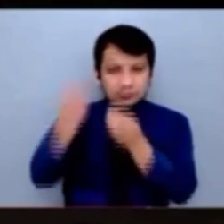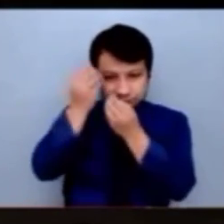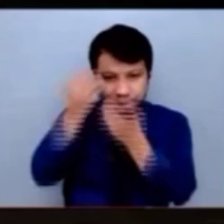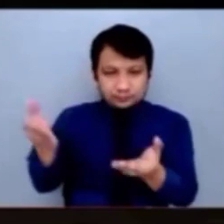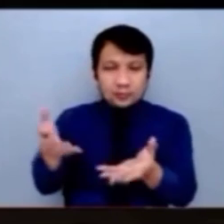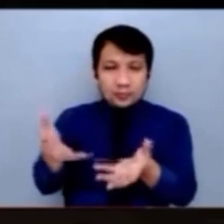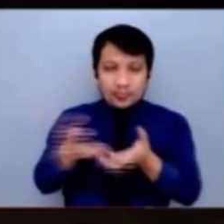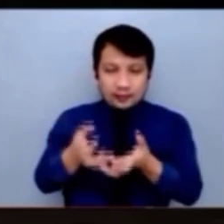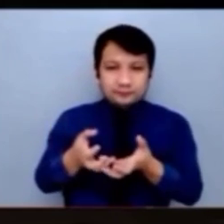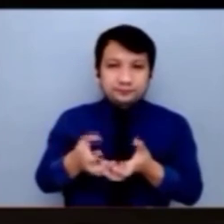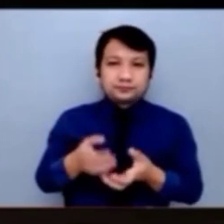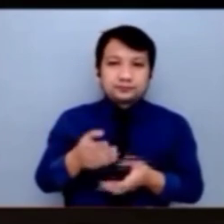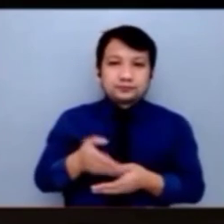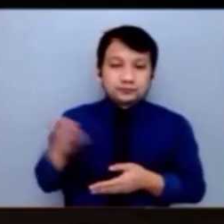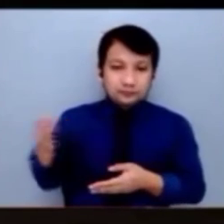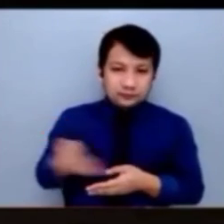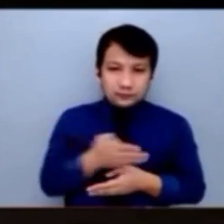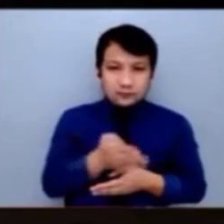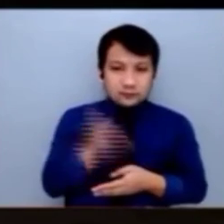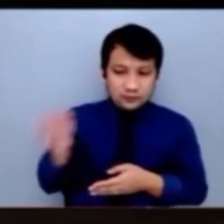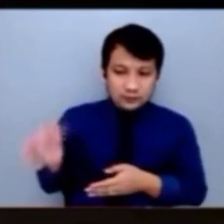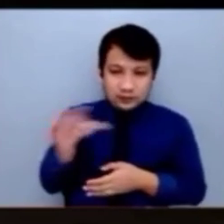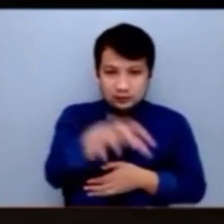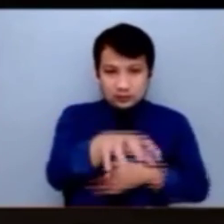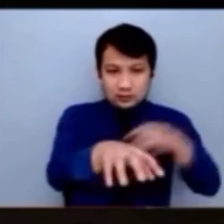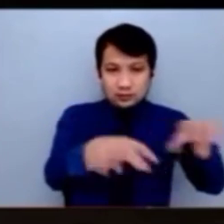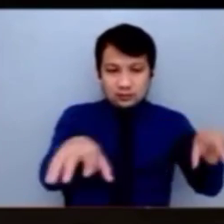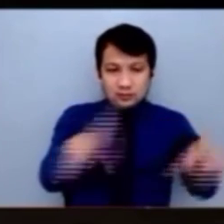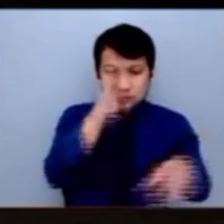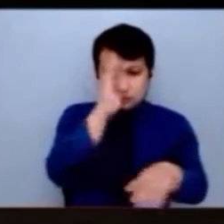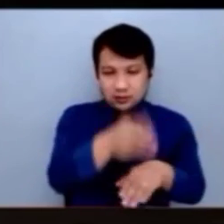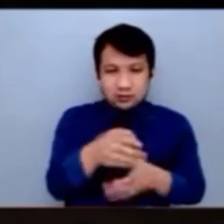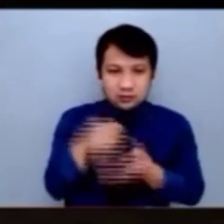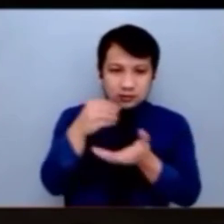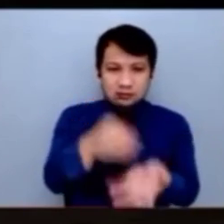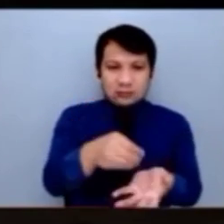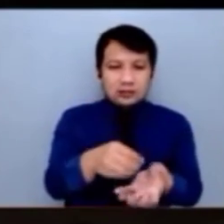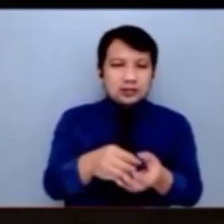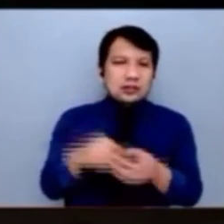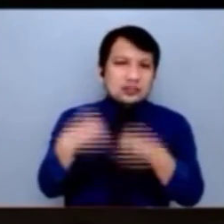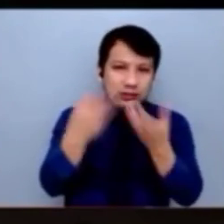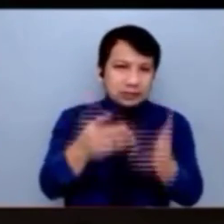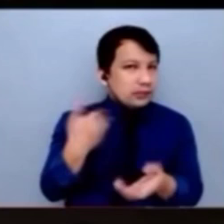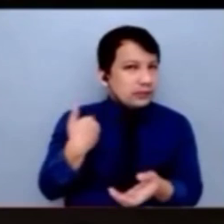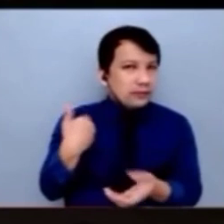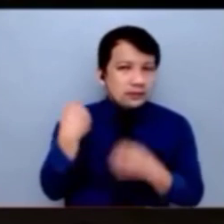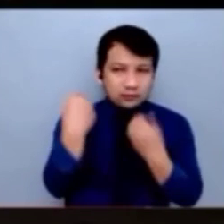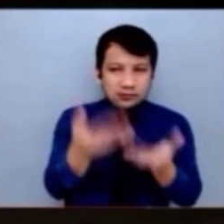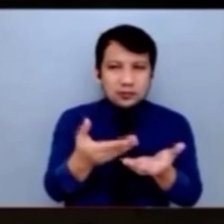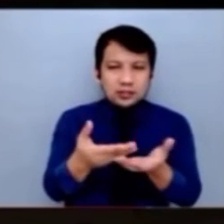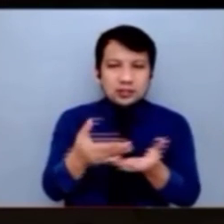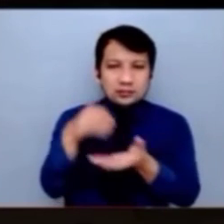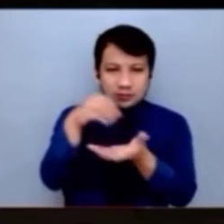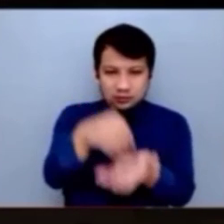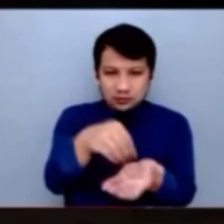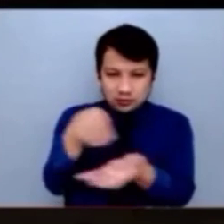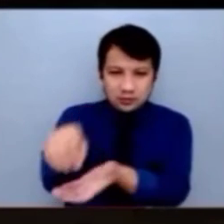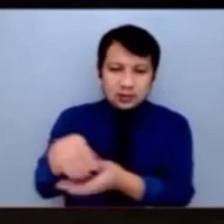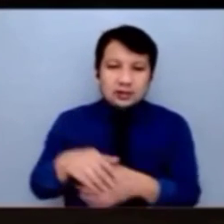na pwede kayong dumiretso naman dito sa ibang barangay na hindi pa naaambunan or napupuntahan ng mga relief goods. Mayan.